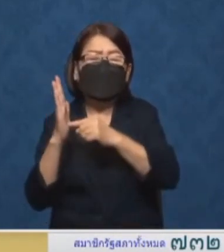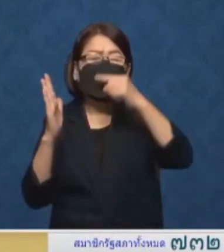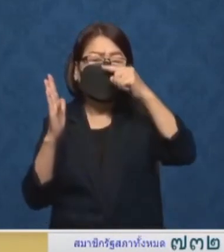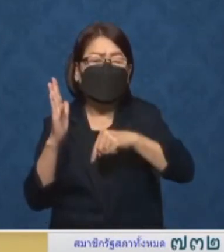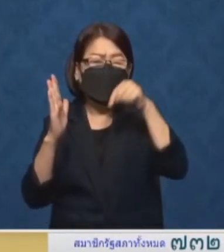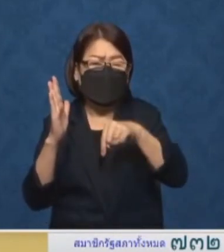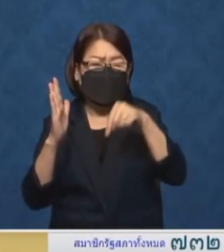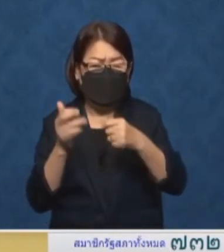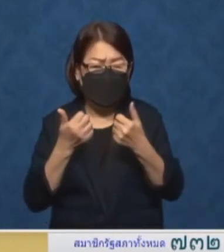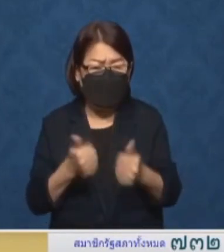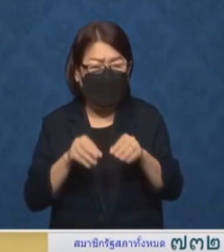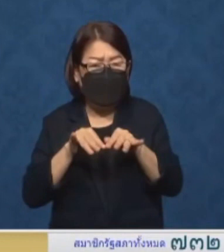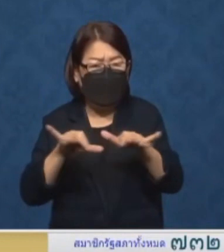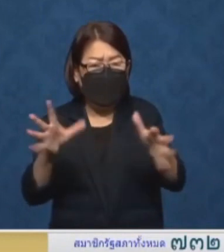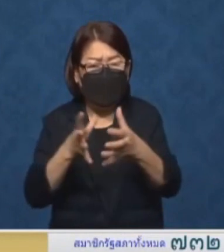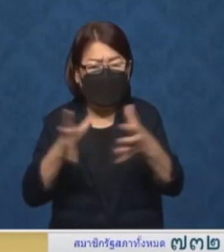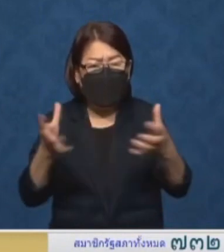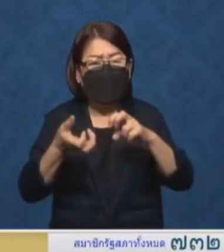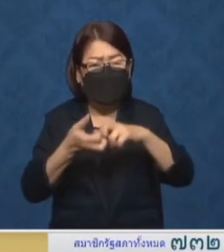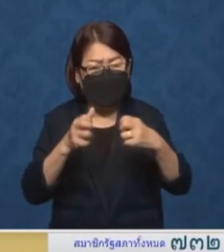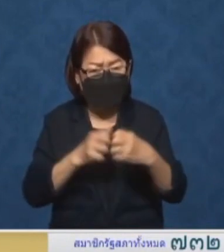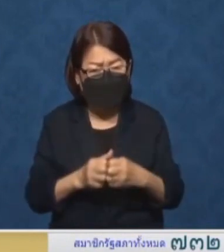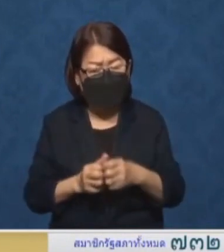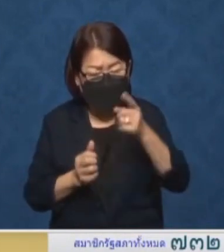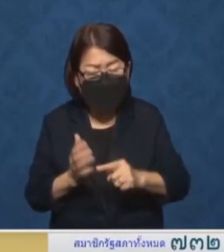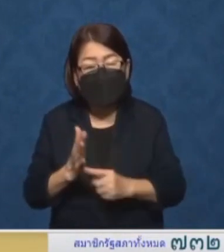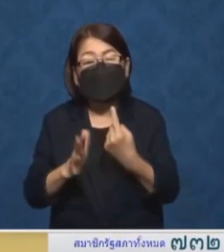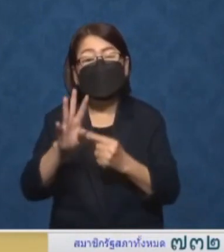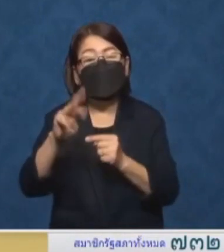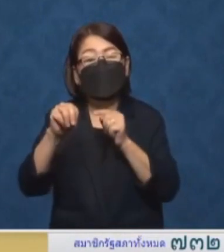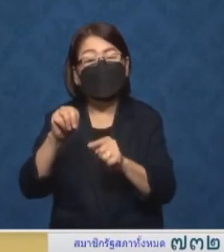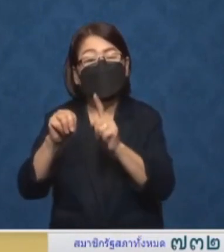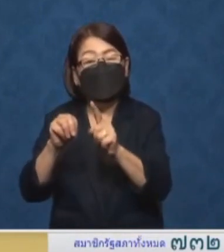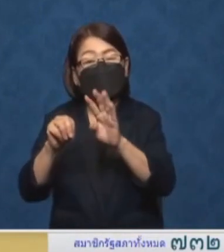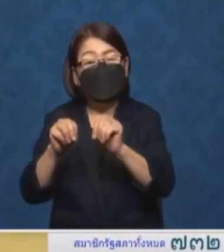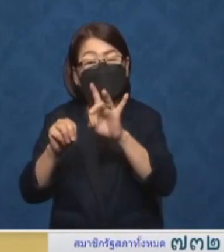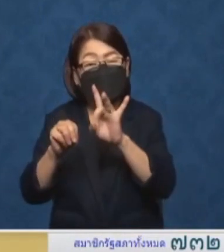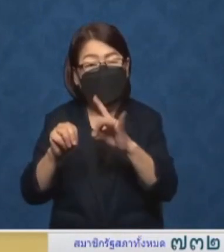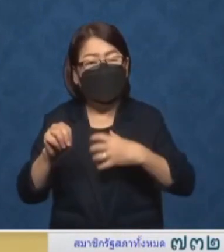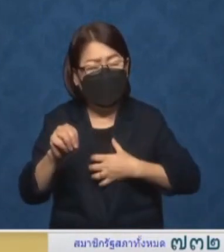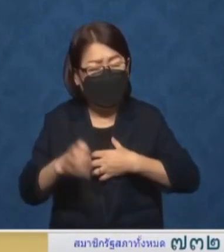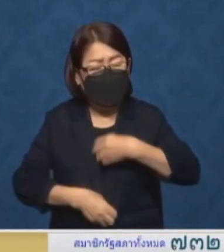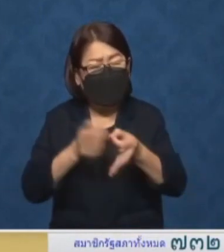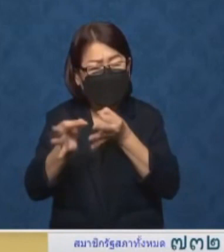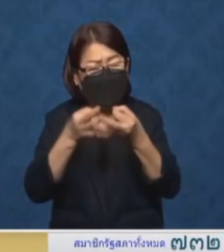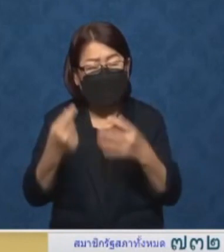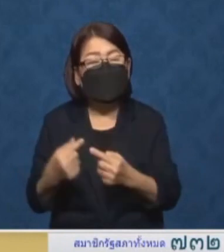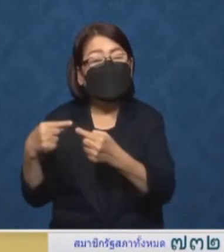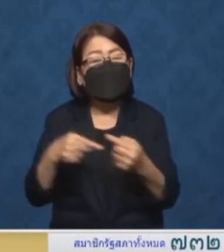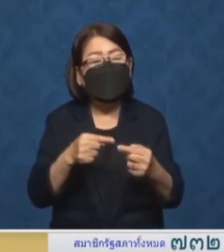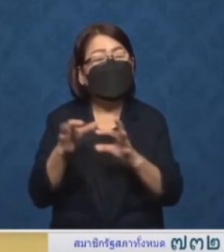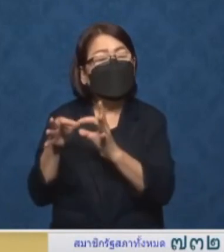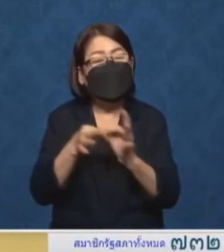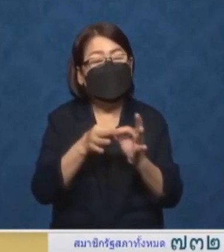พราะนั้นความจริงผมจะพูดตั้งแต่ในมาตรา148แหละแต่ว่ามันเกี่ยวเนื่องกันผมเลยเอามาพูดครั้งเดียวเนื่อง